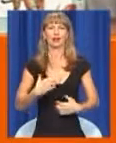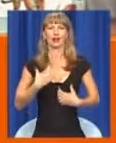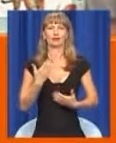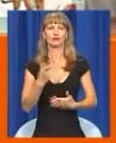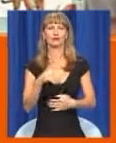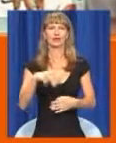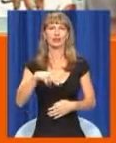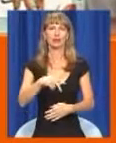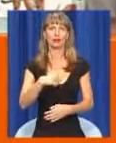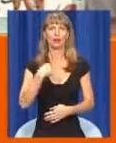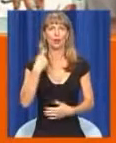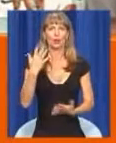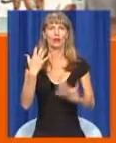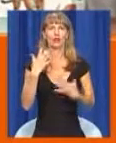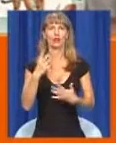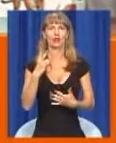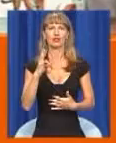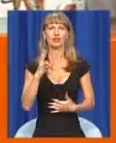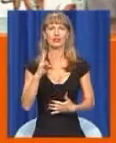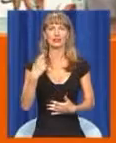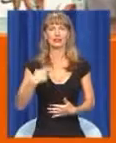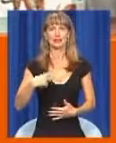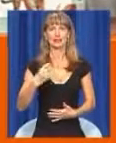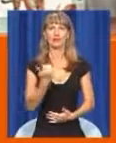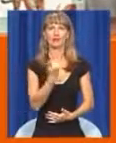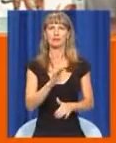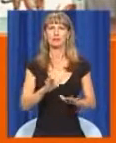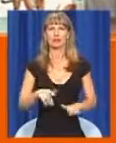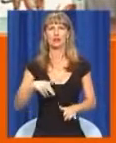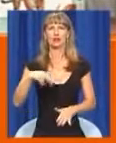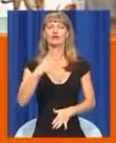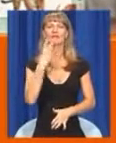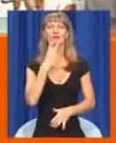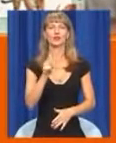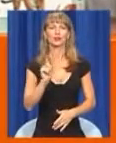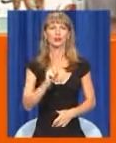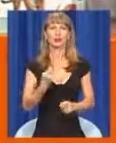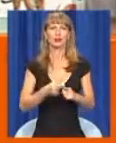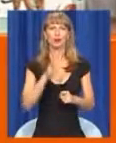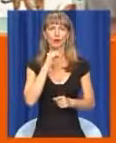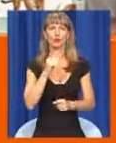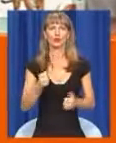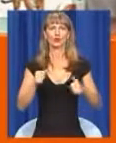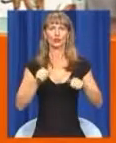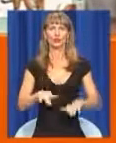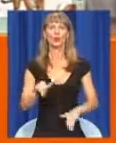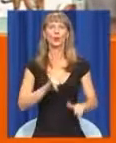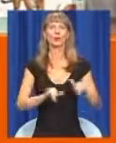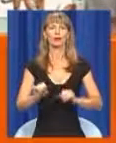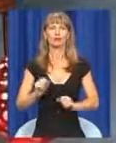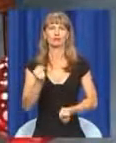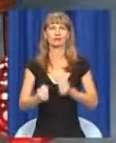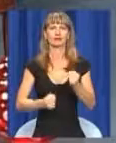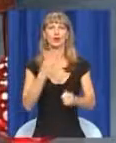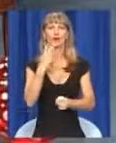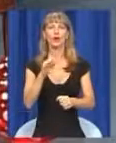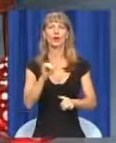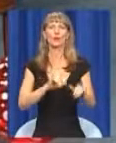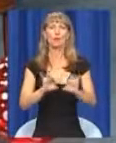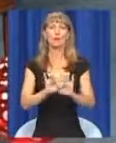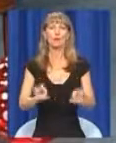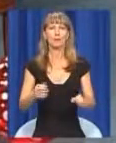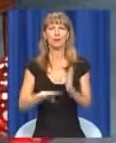от уяви собі, я просто уявляю тебе себе на твоєму місці, і ти йдеш, і бачиш, що цей цуцик вирішив кудись побігти, побачив там якусь паличку, я не знаю, чи